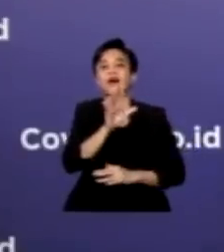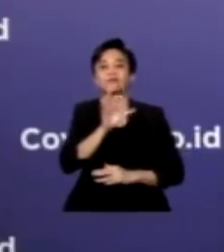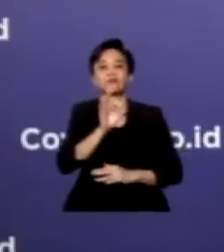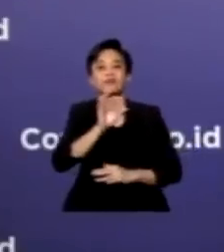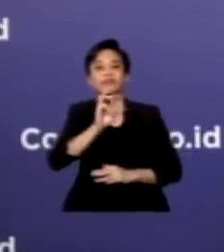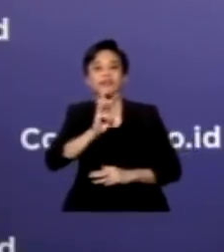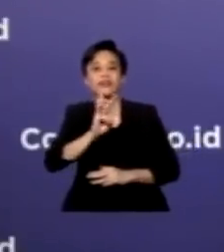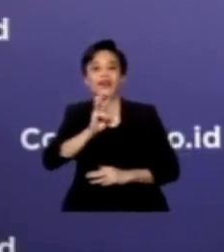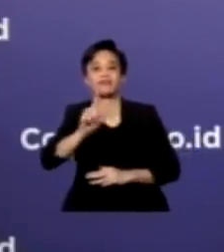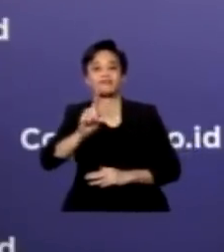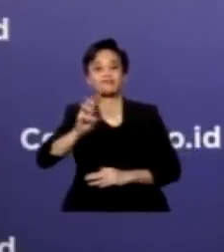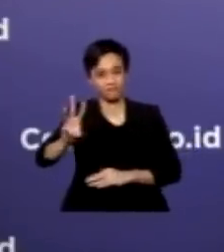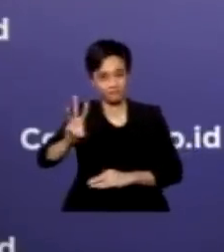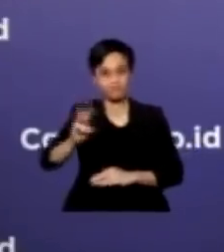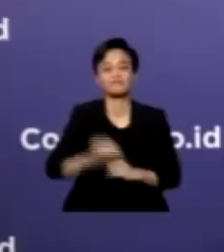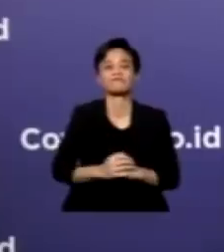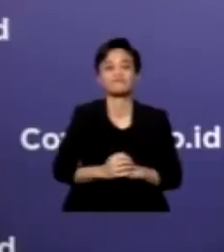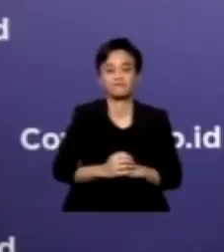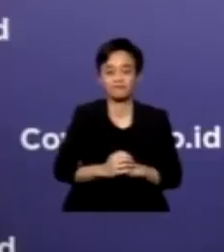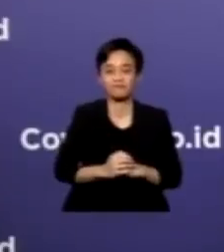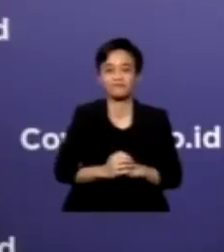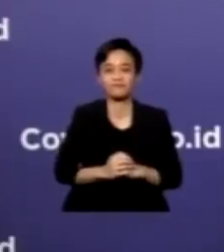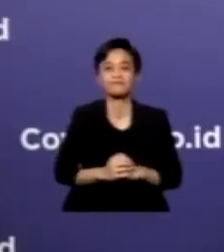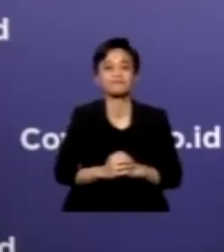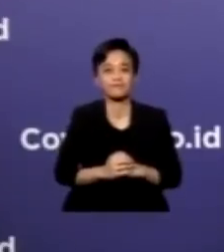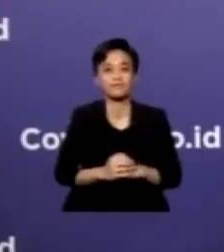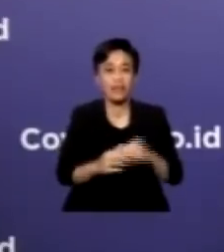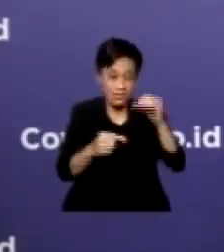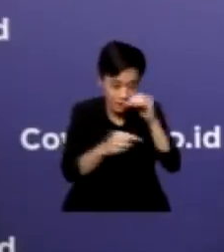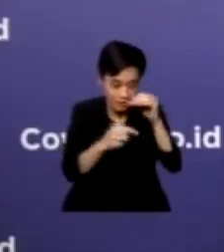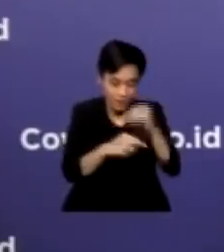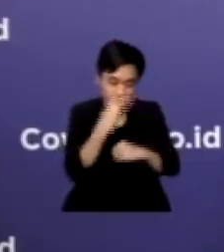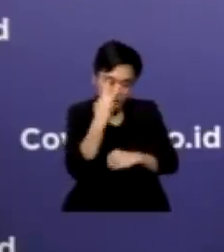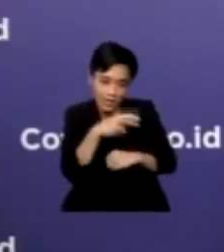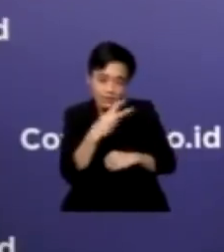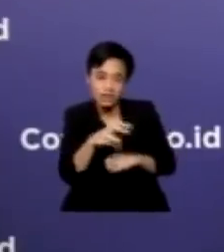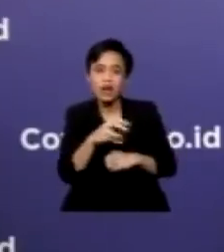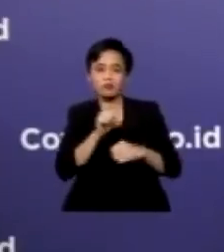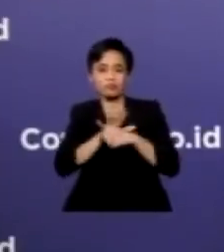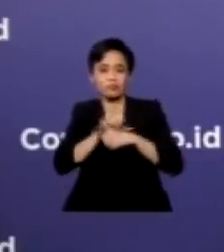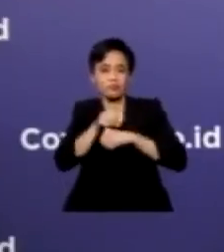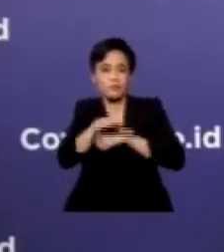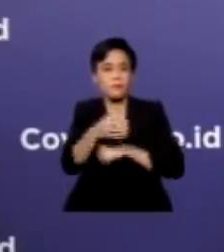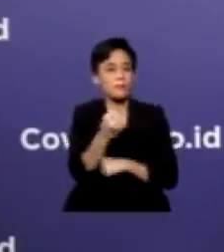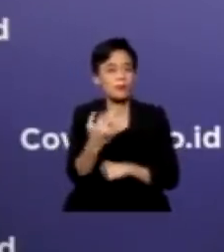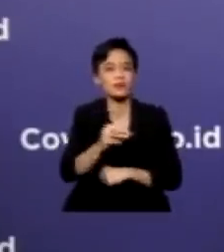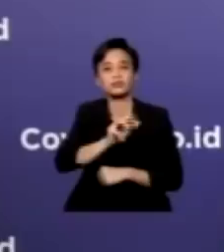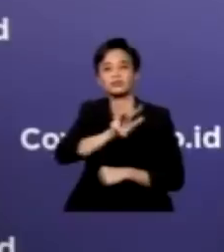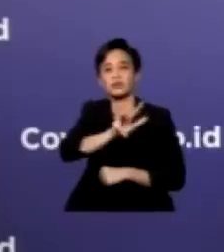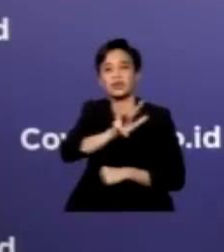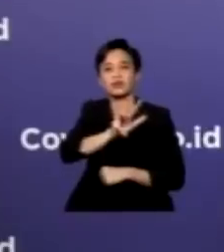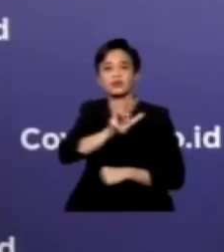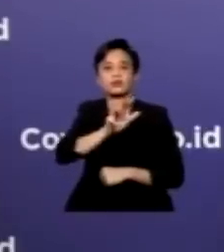650.311 spesimen. Dari hasil pemeriksaan itu kita dapatkan jumlah kasus positif sebanyak